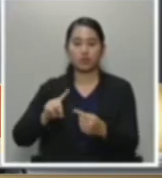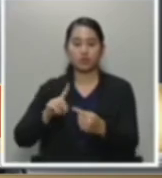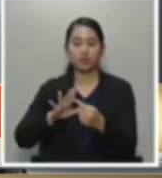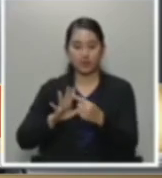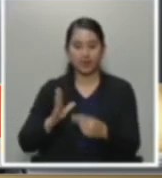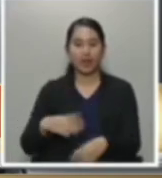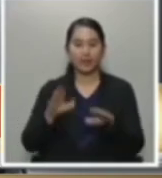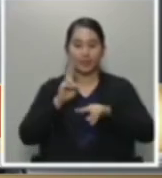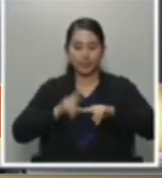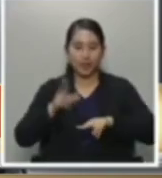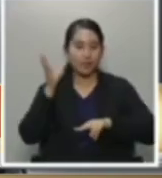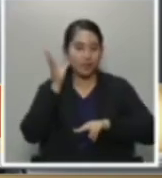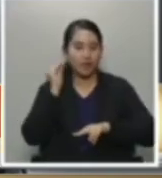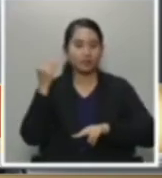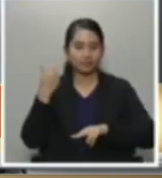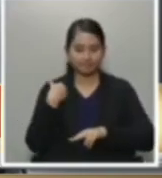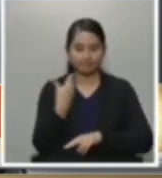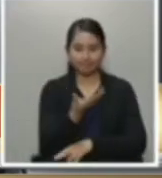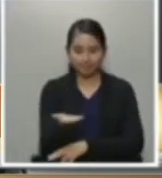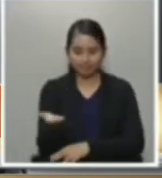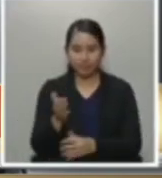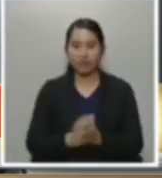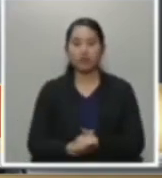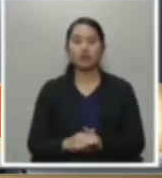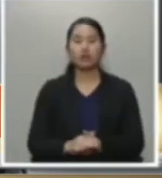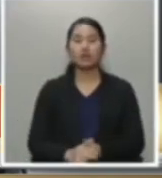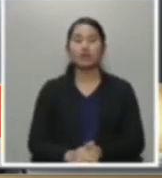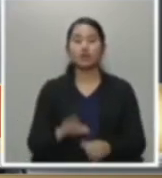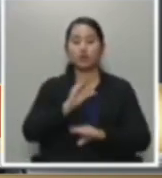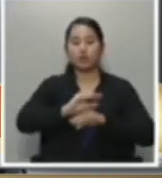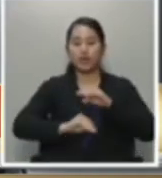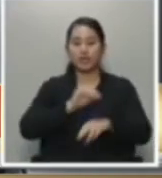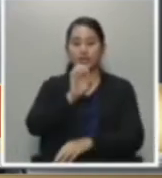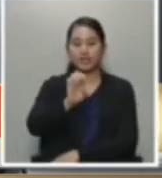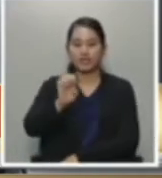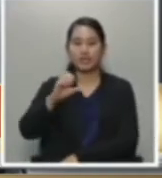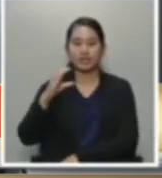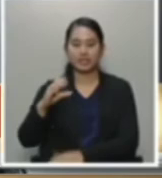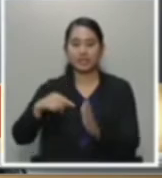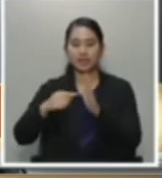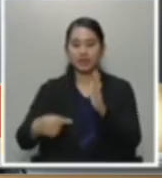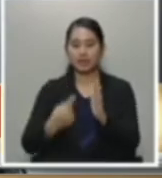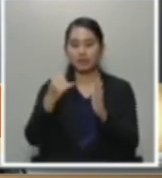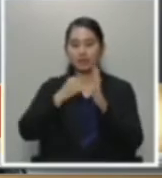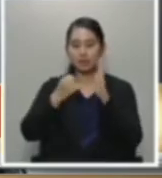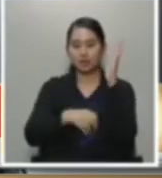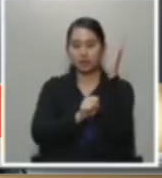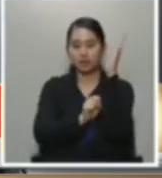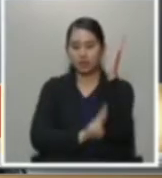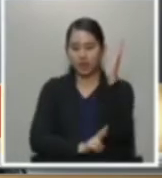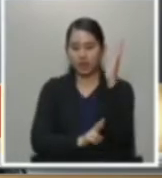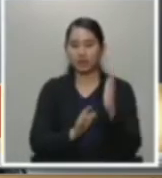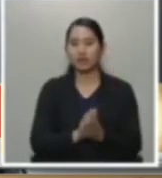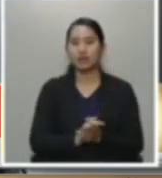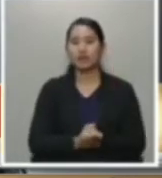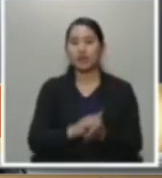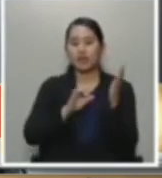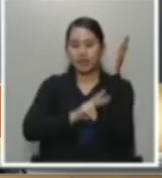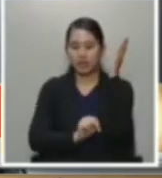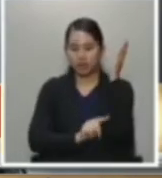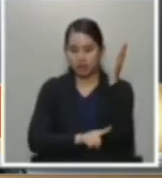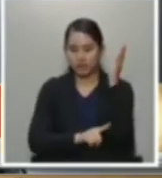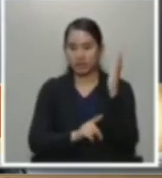SECท่านเริ่มดำเนินการแล้วนะครับก็คือจังหวัดสุราษฎร์ธานีนะครับนครศรีธรรมราชชุมพรระน